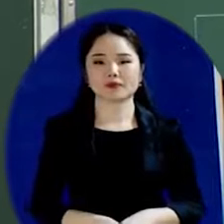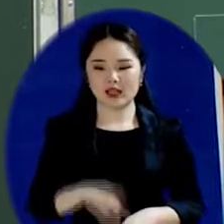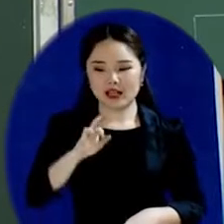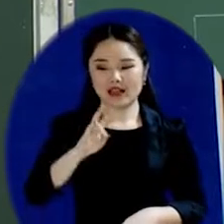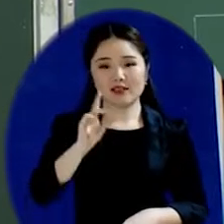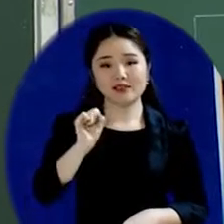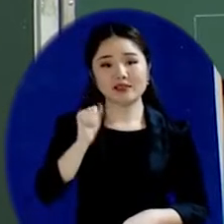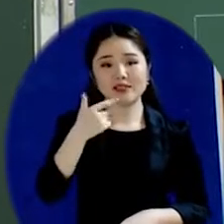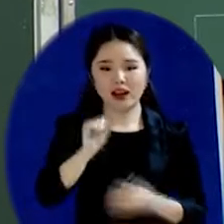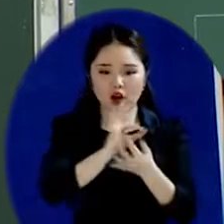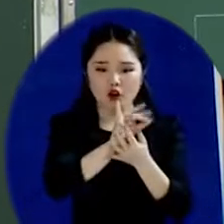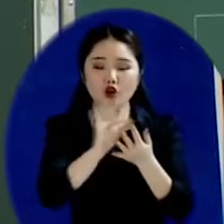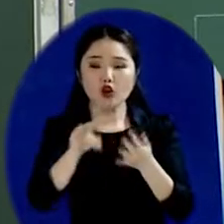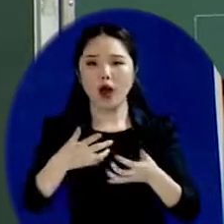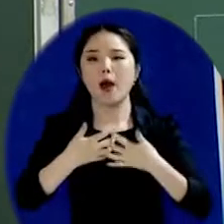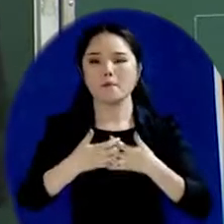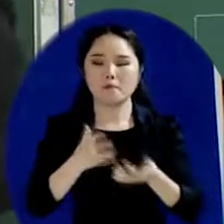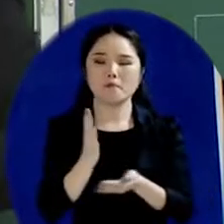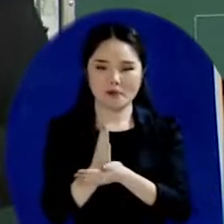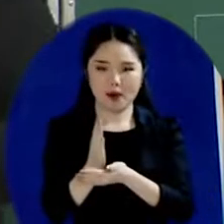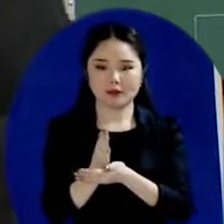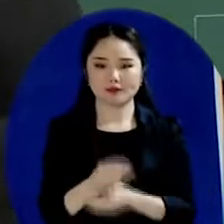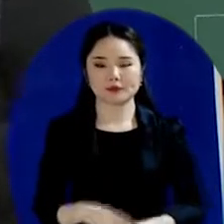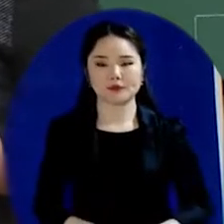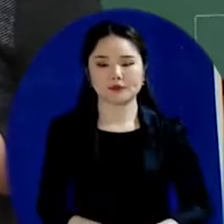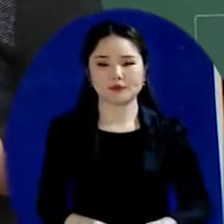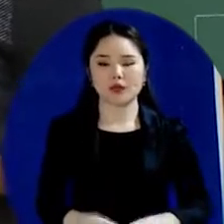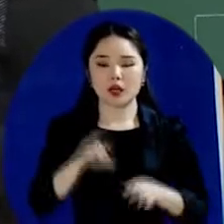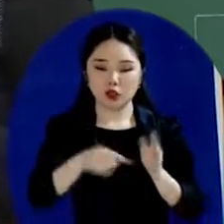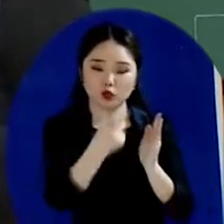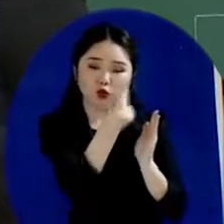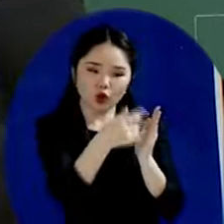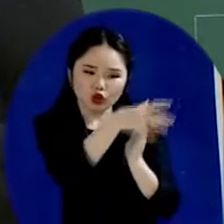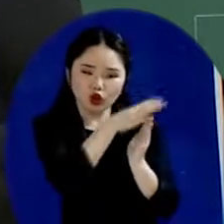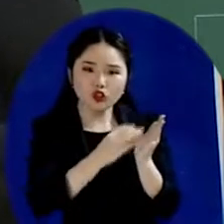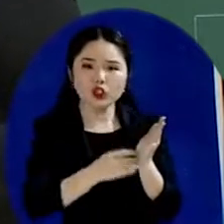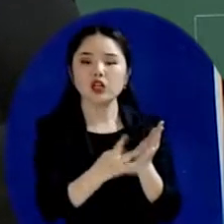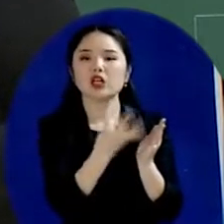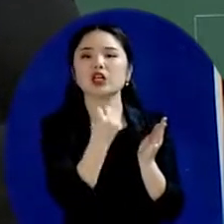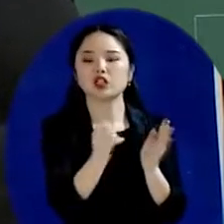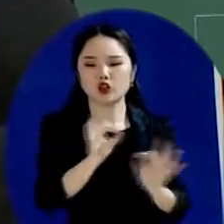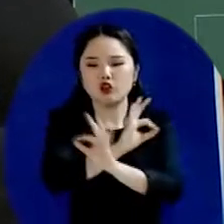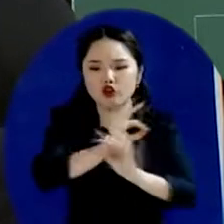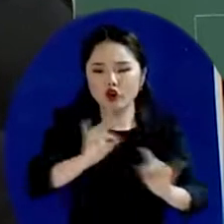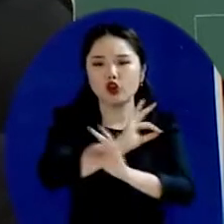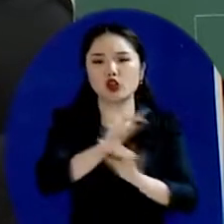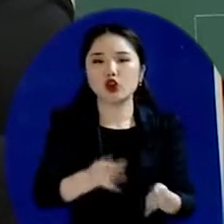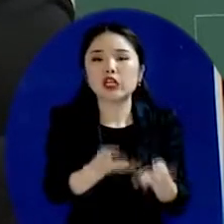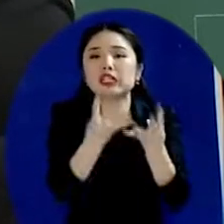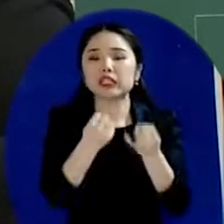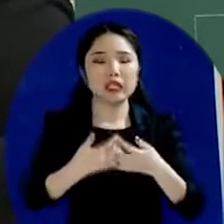янзаг гих мэтчлэнгийн ийм амьтад байсан байх нэ. Зурагт хэдэн төрлийн өөр амьтад байсан байх